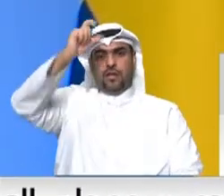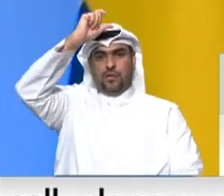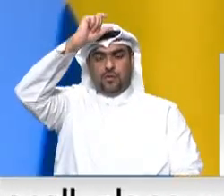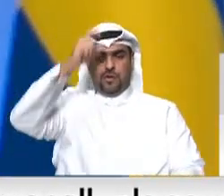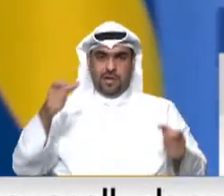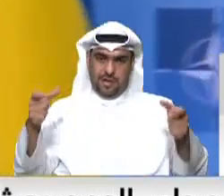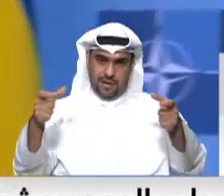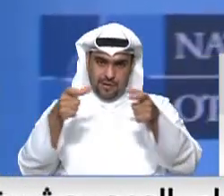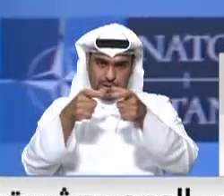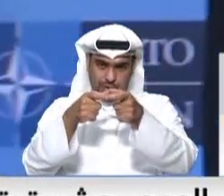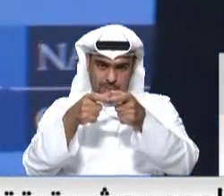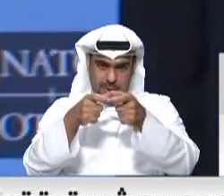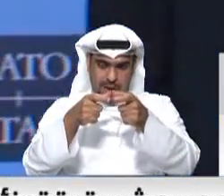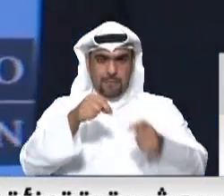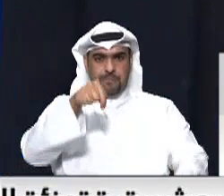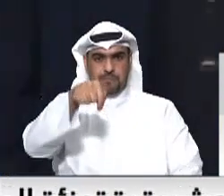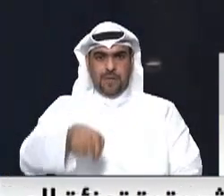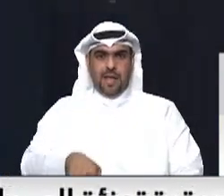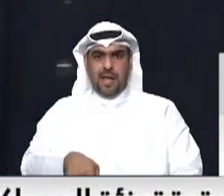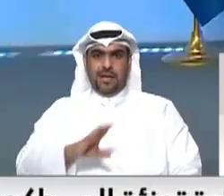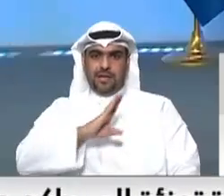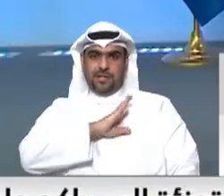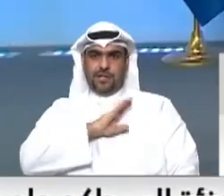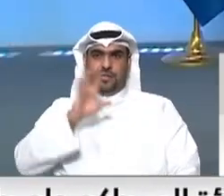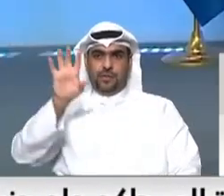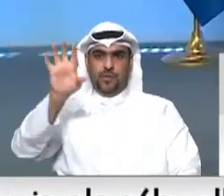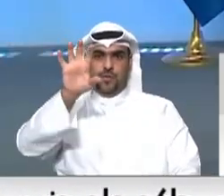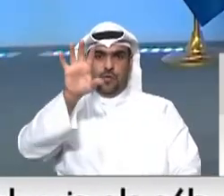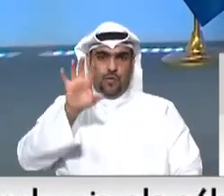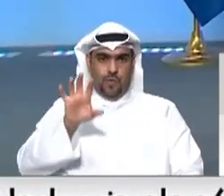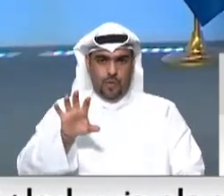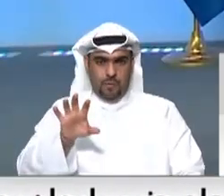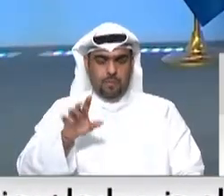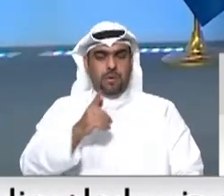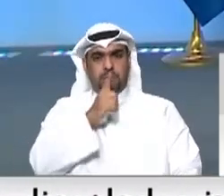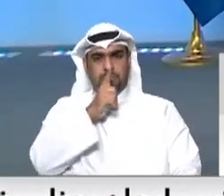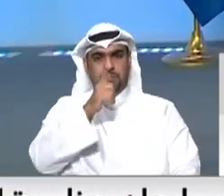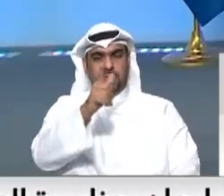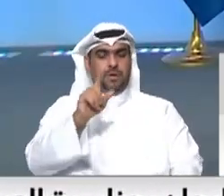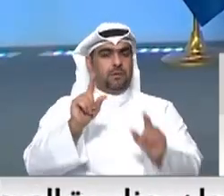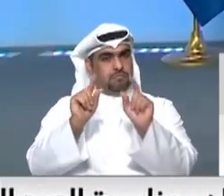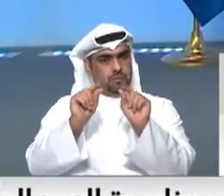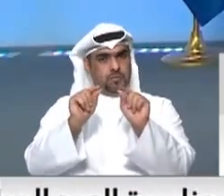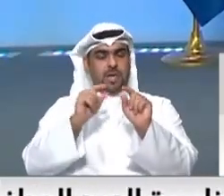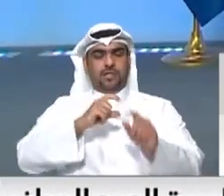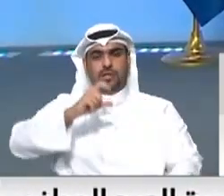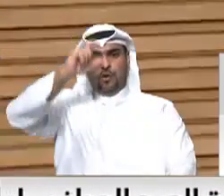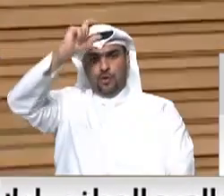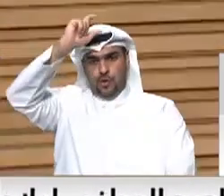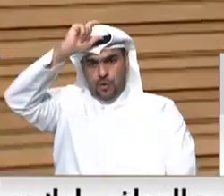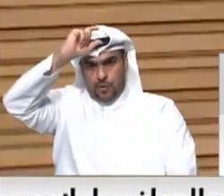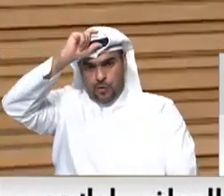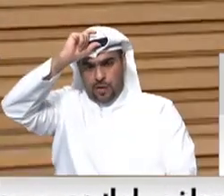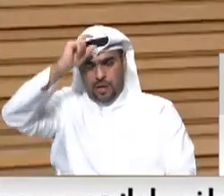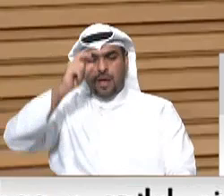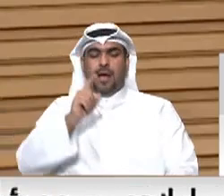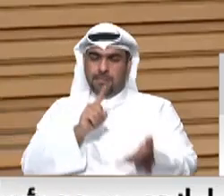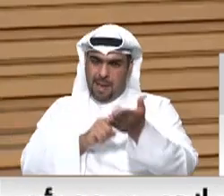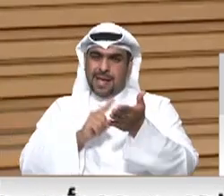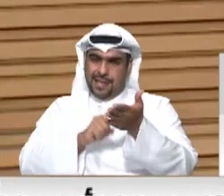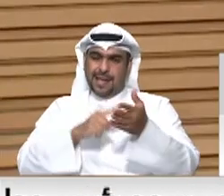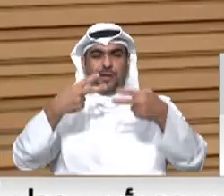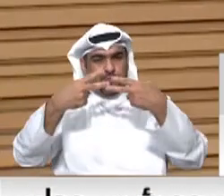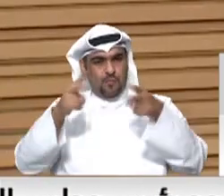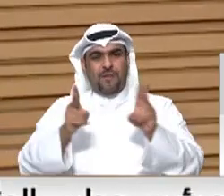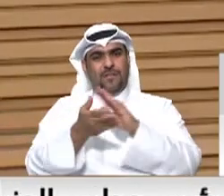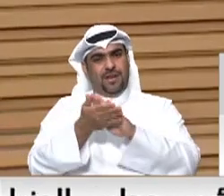وأكد الحلف الأجواء الإيجابية، مبديا ثقته بأن أنقرة ستغير موقفها إزاء عضوية السويد كما